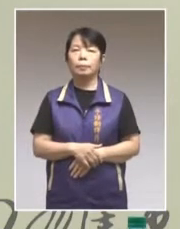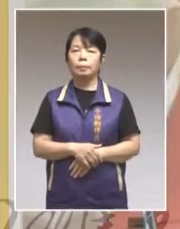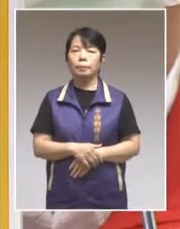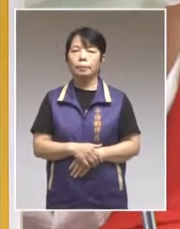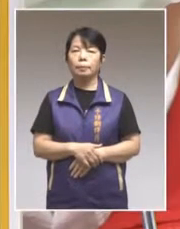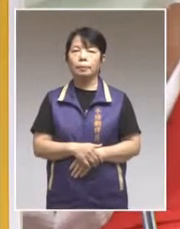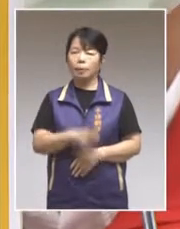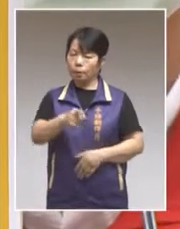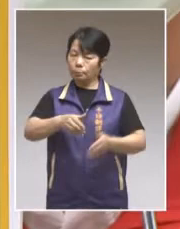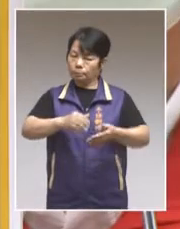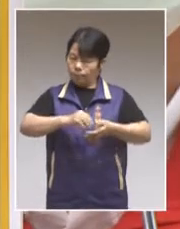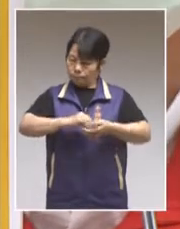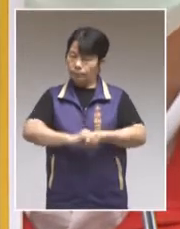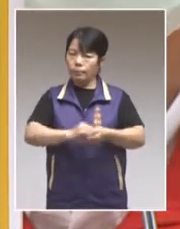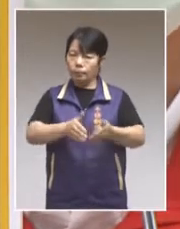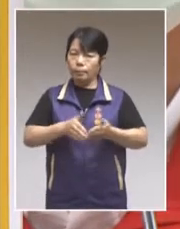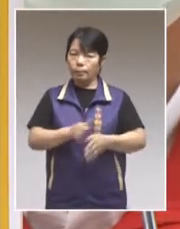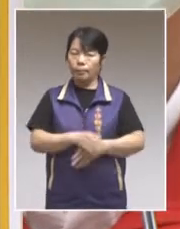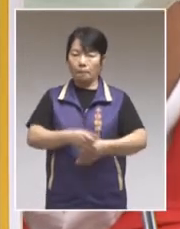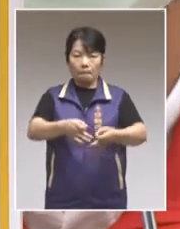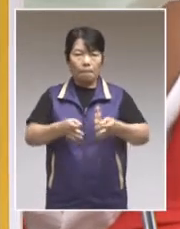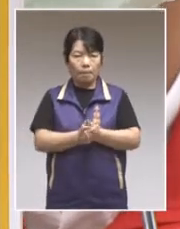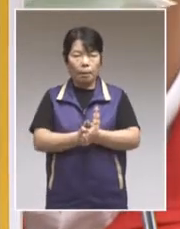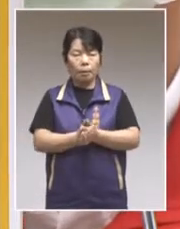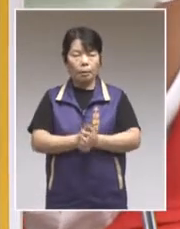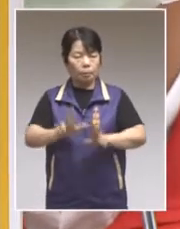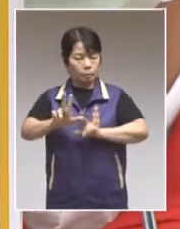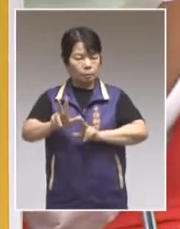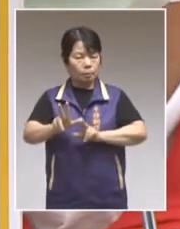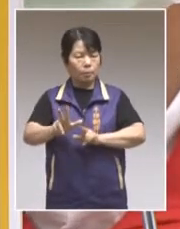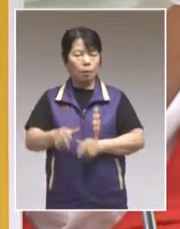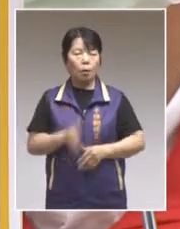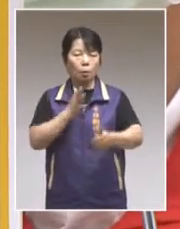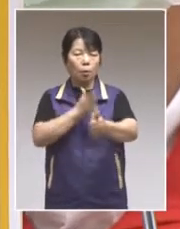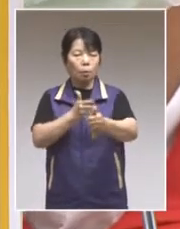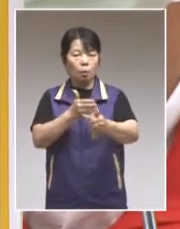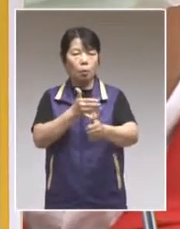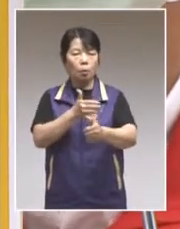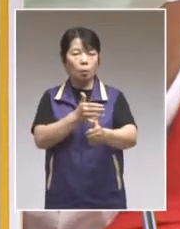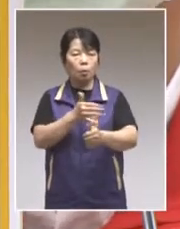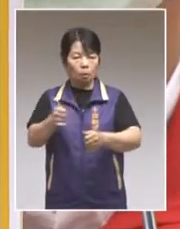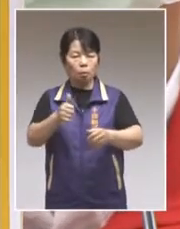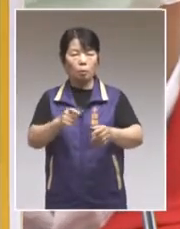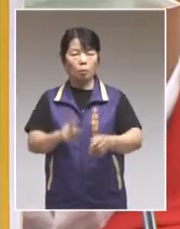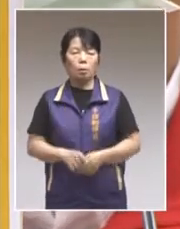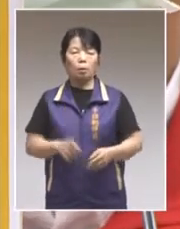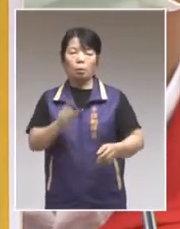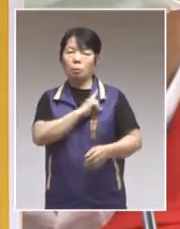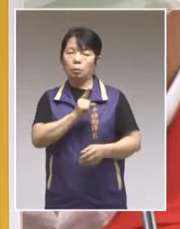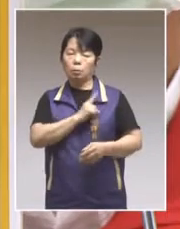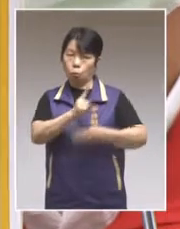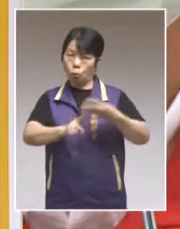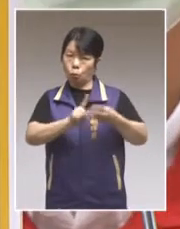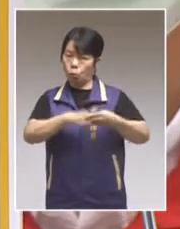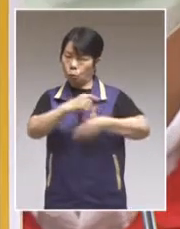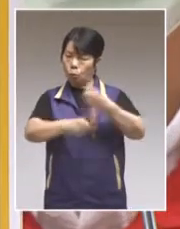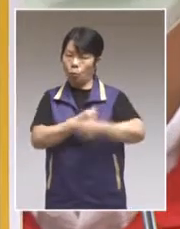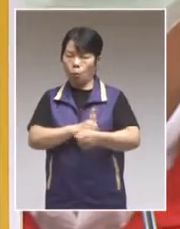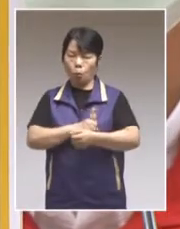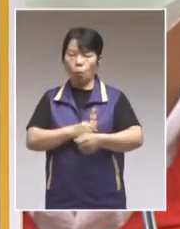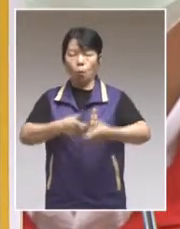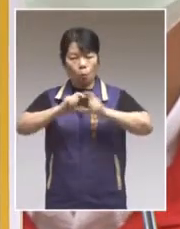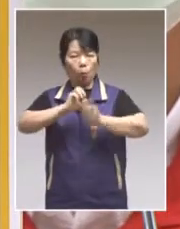个务必要立刻告知我们的医调人员，或者是自主的来回报。好，那第二个我们